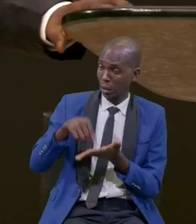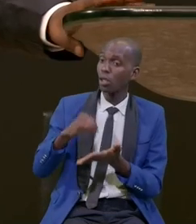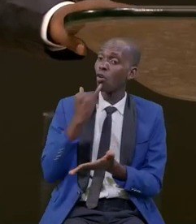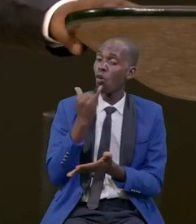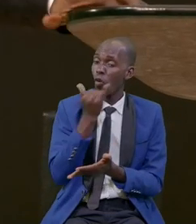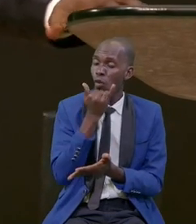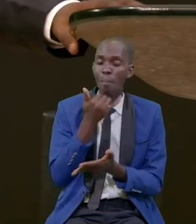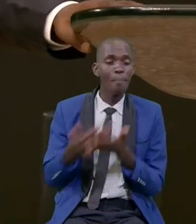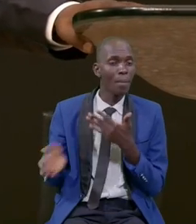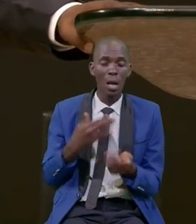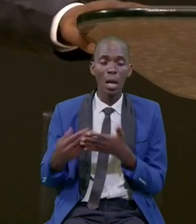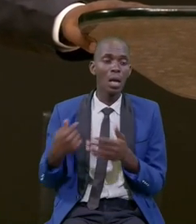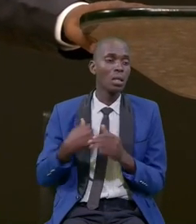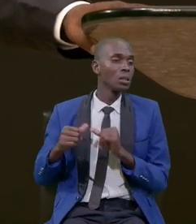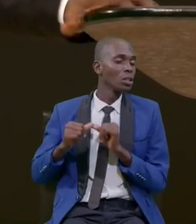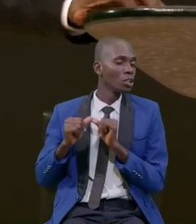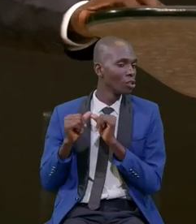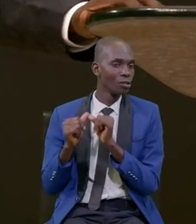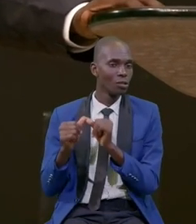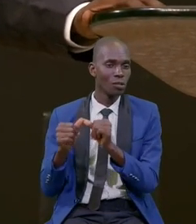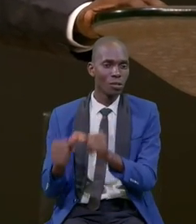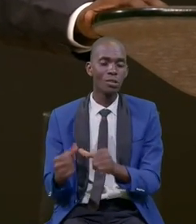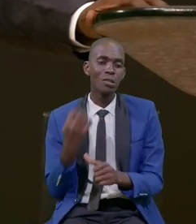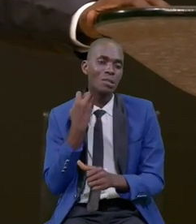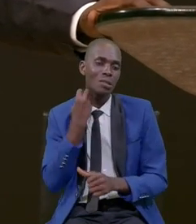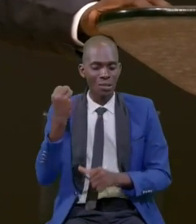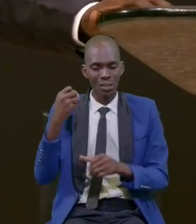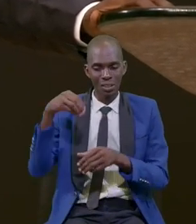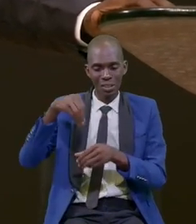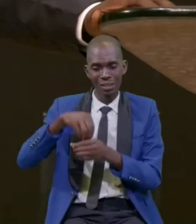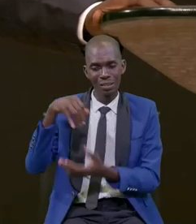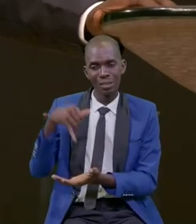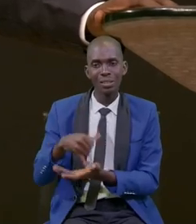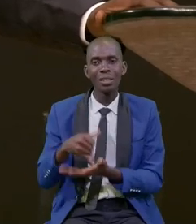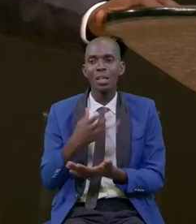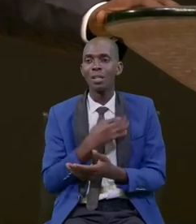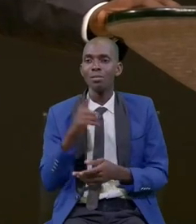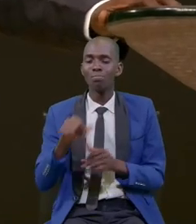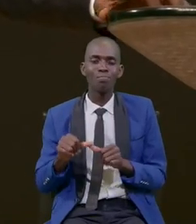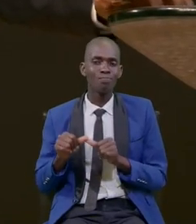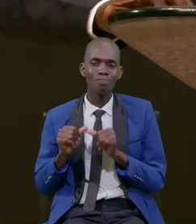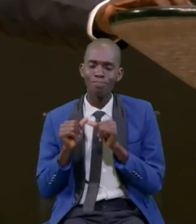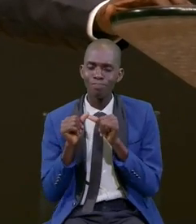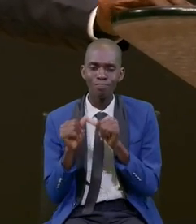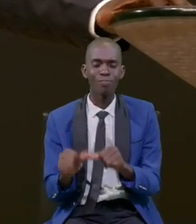de récalcitrance. Ce qui est mauvais, vous savez que c'est mauvais, vous faites cela avec témérité,